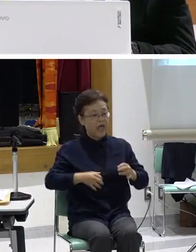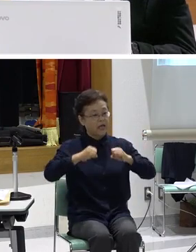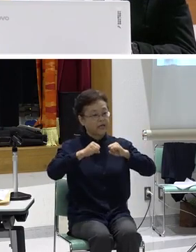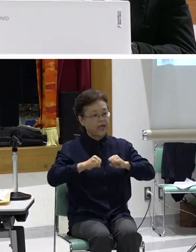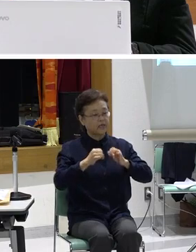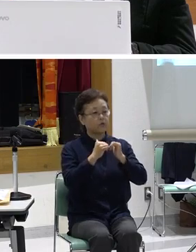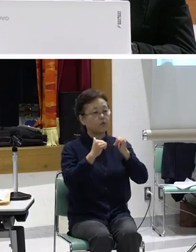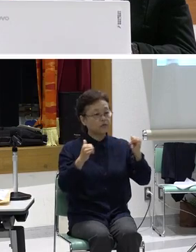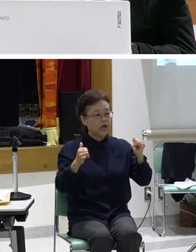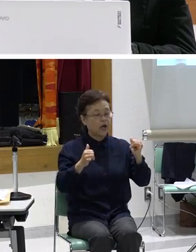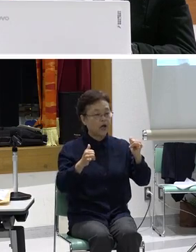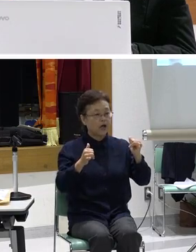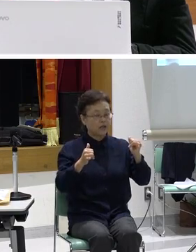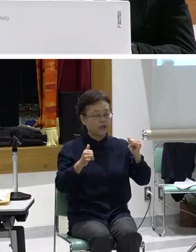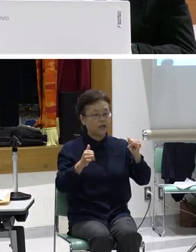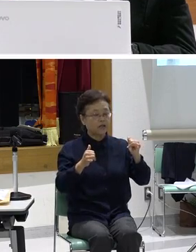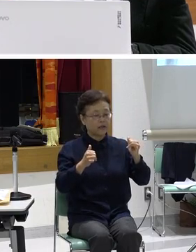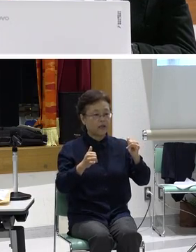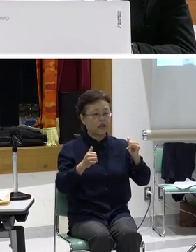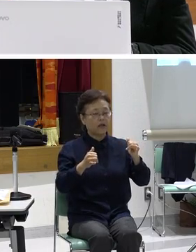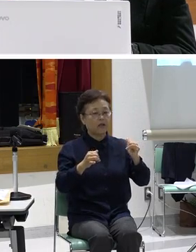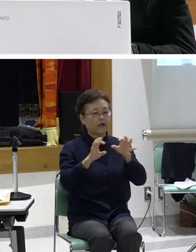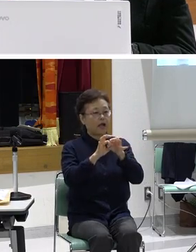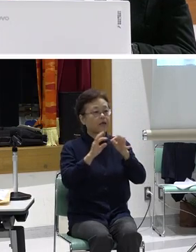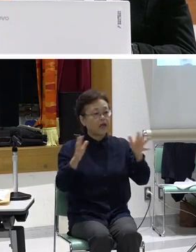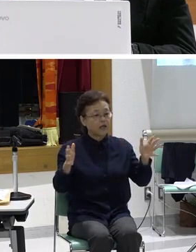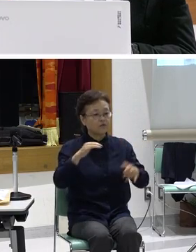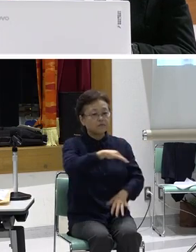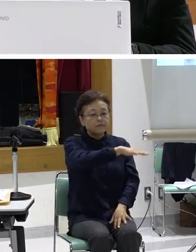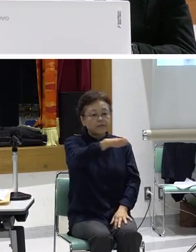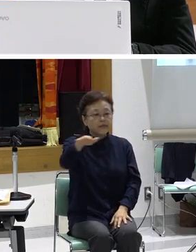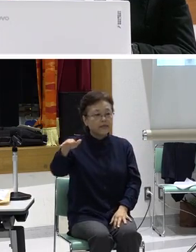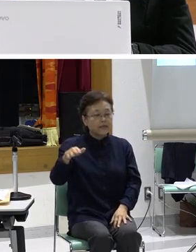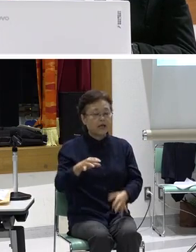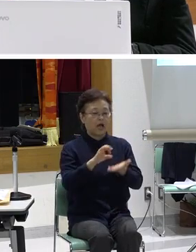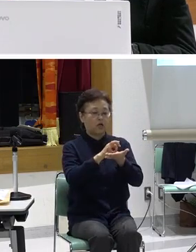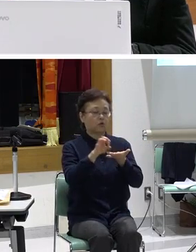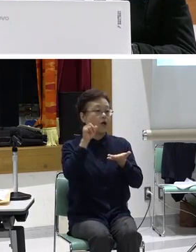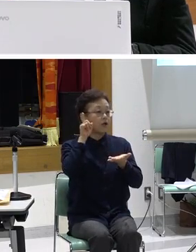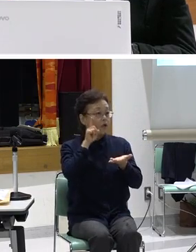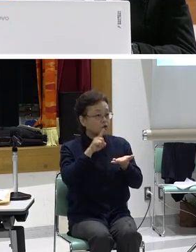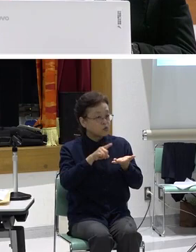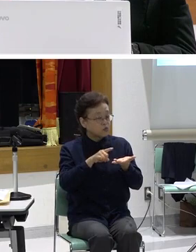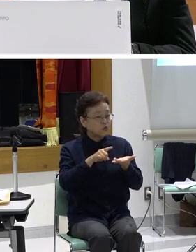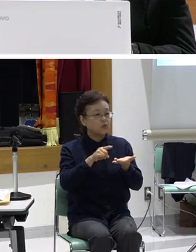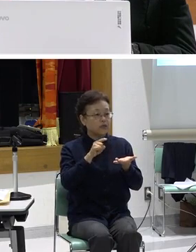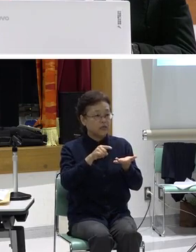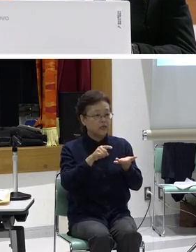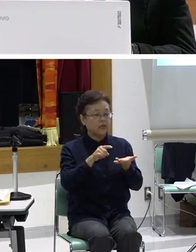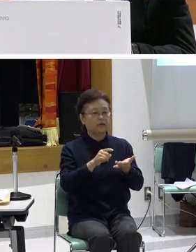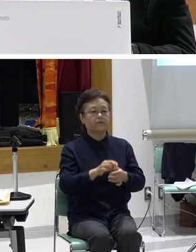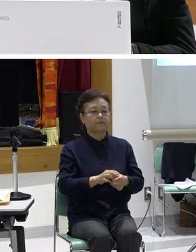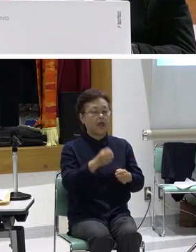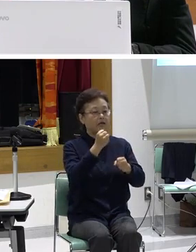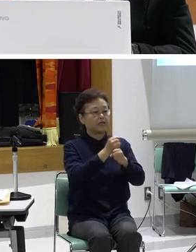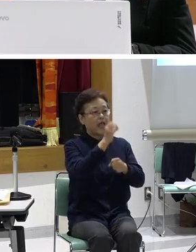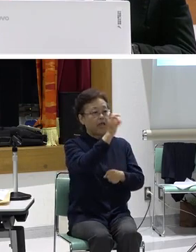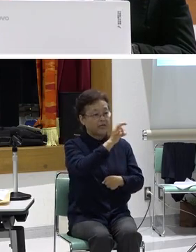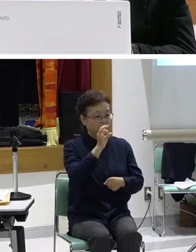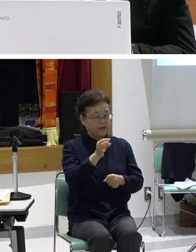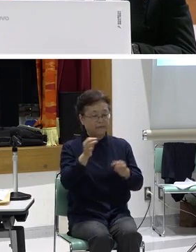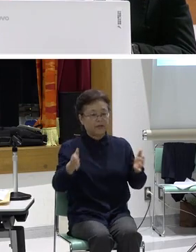の区別なしに全ての人が使いやすいように製品、建